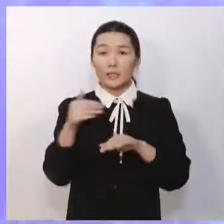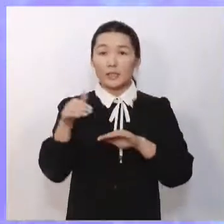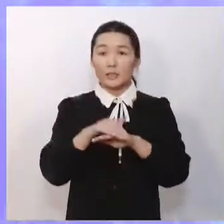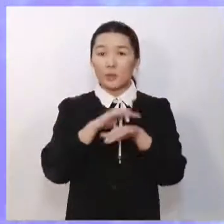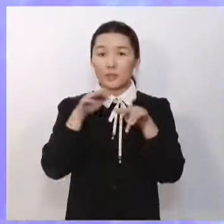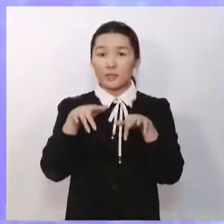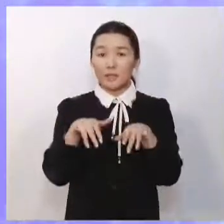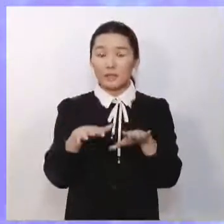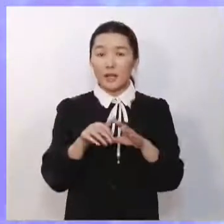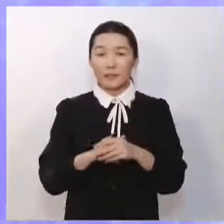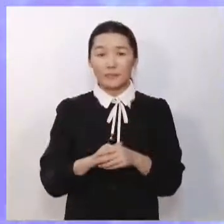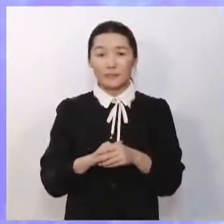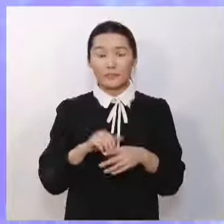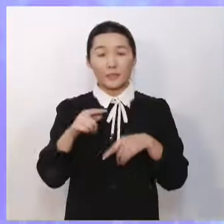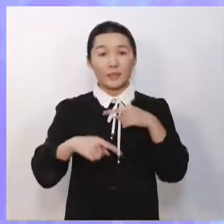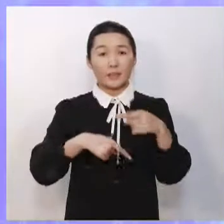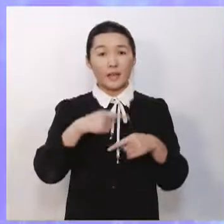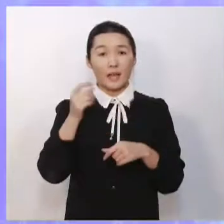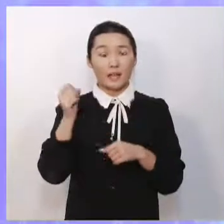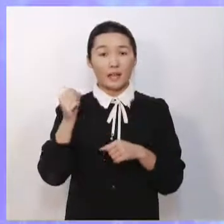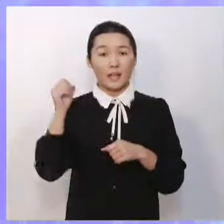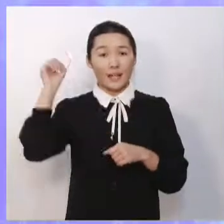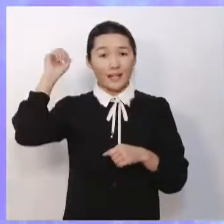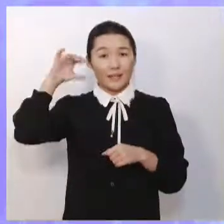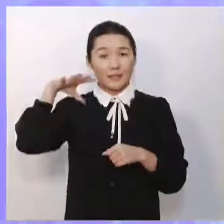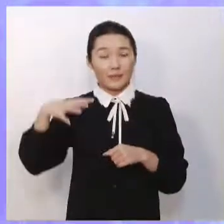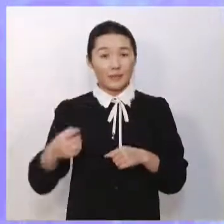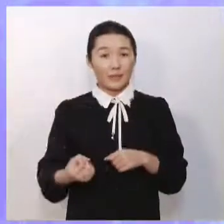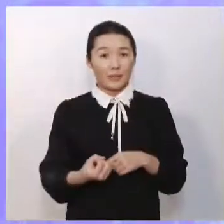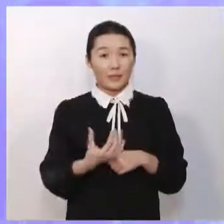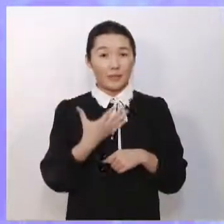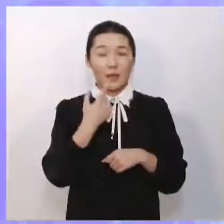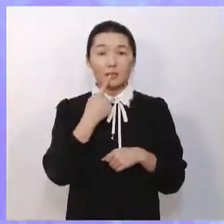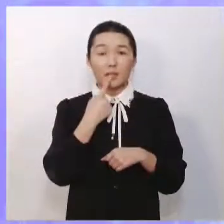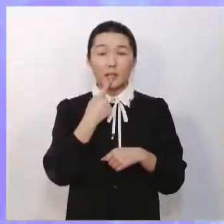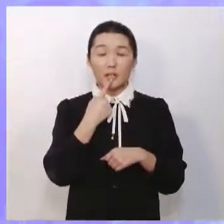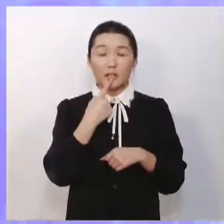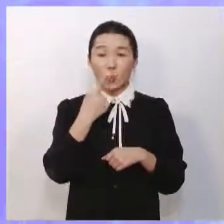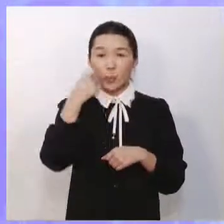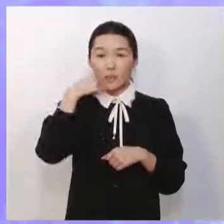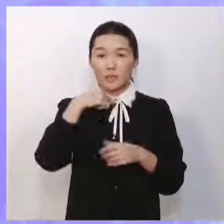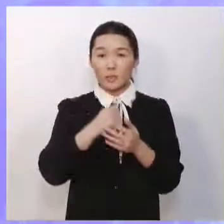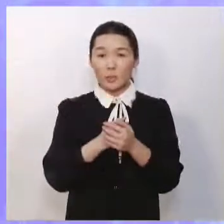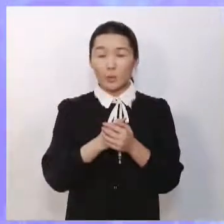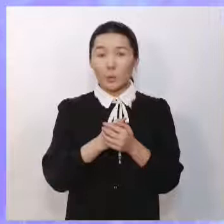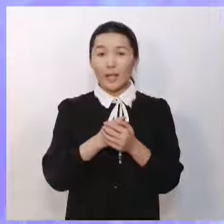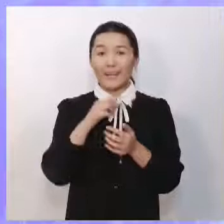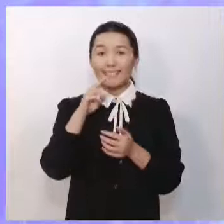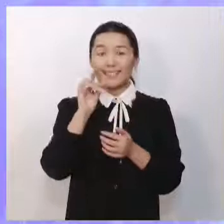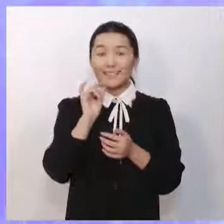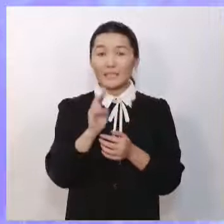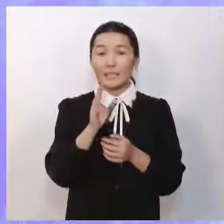дел. Далее свет поднимается к вашему рту, языку. Язык будет